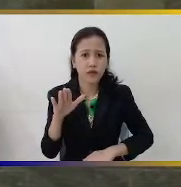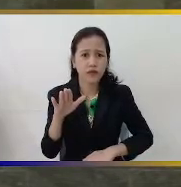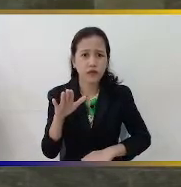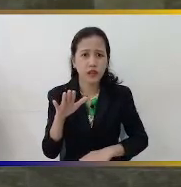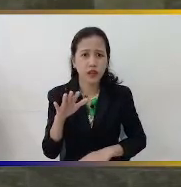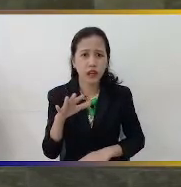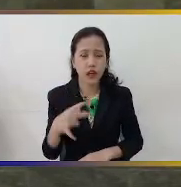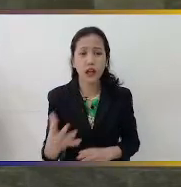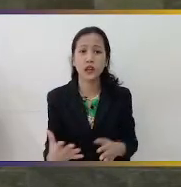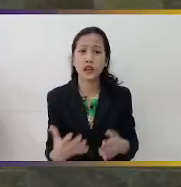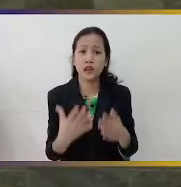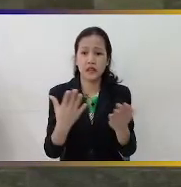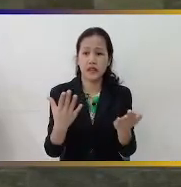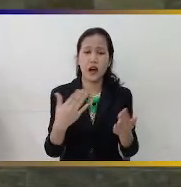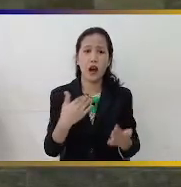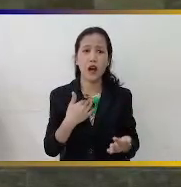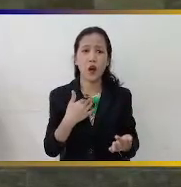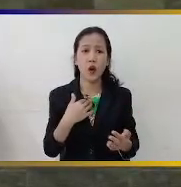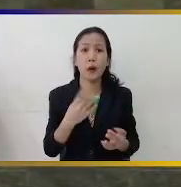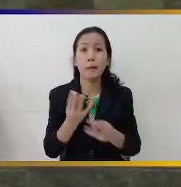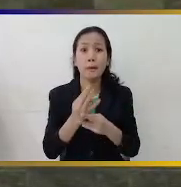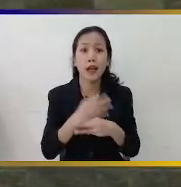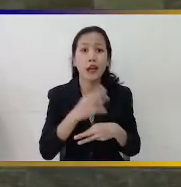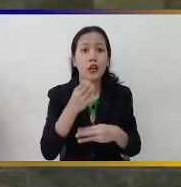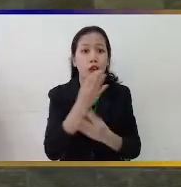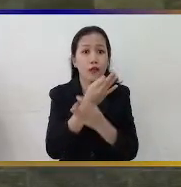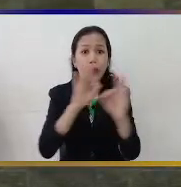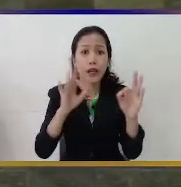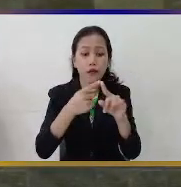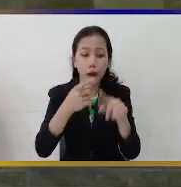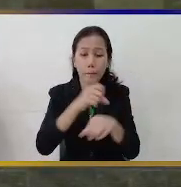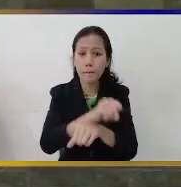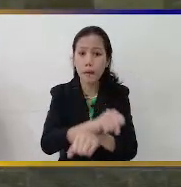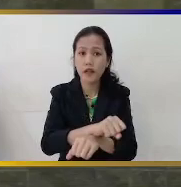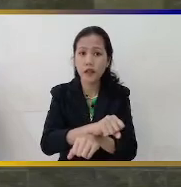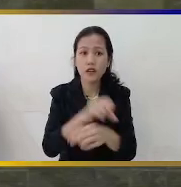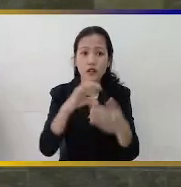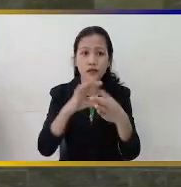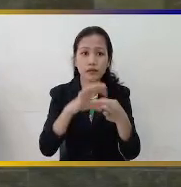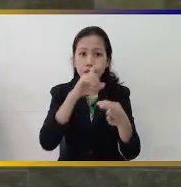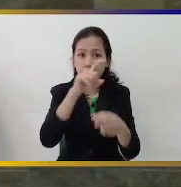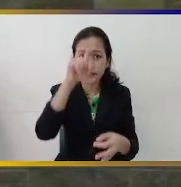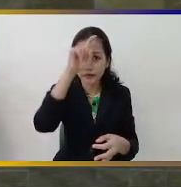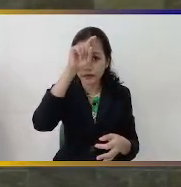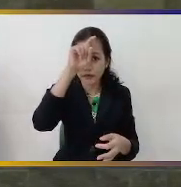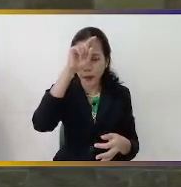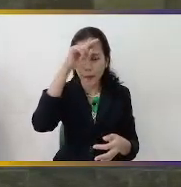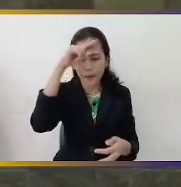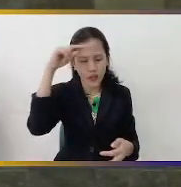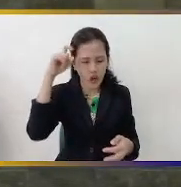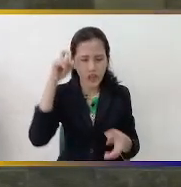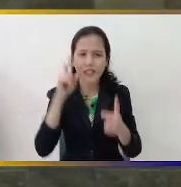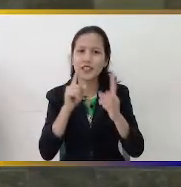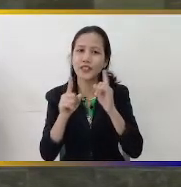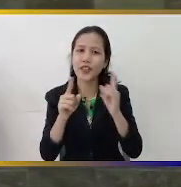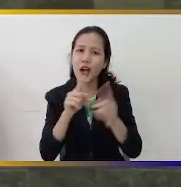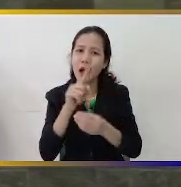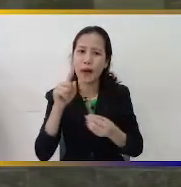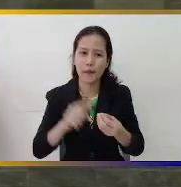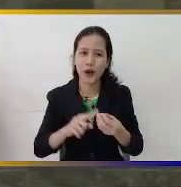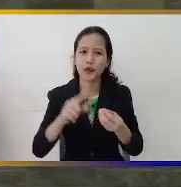out of the bondage of Egypt. Kasi ang dinidil na po ngayon dito ng Diyos through Prophet Micah is yung